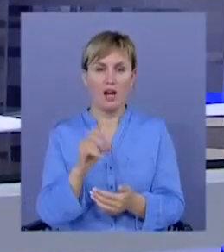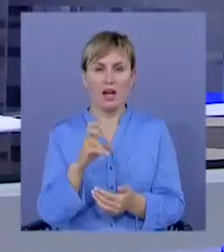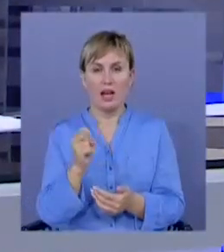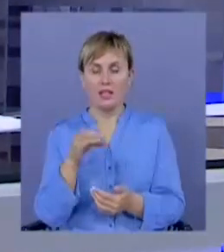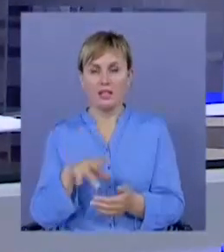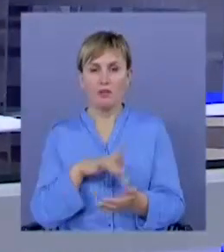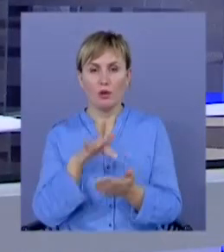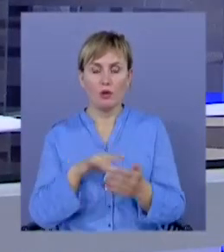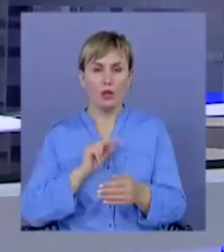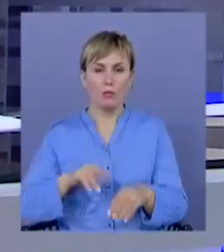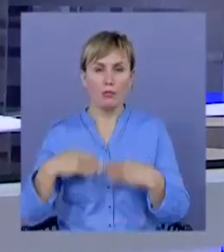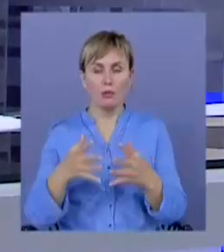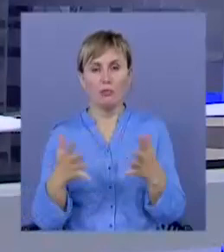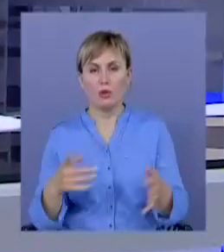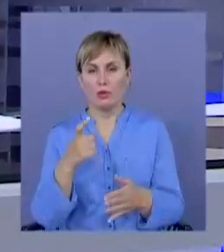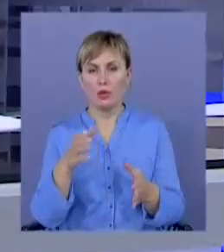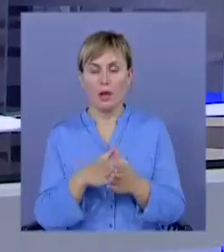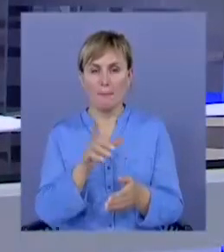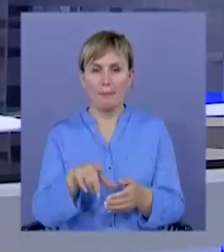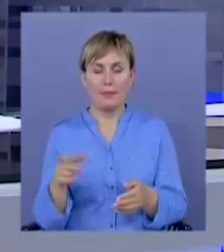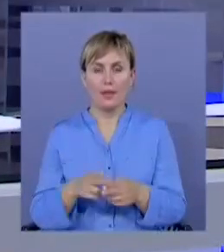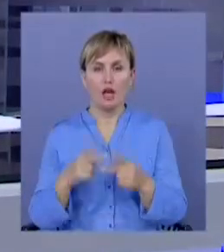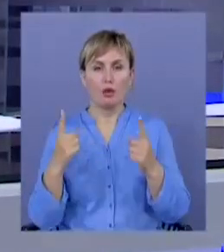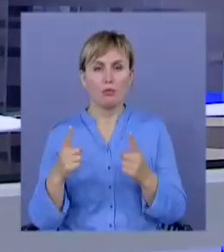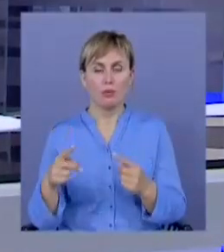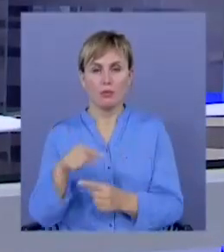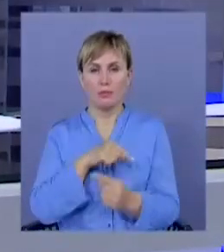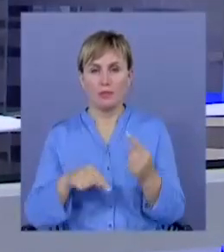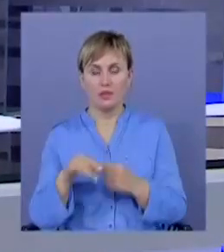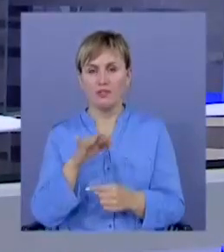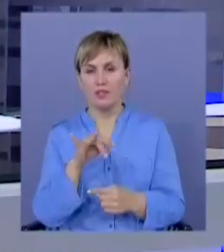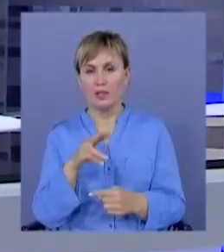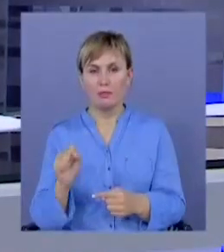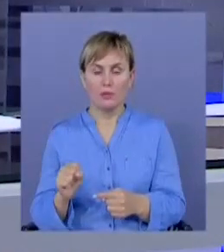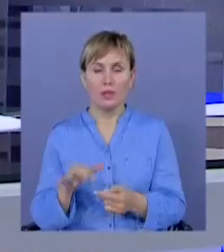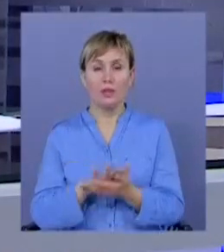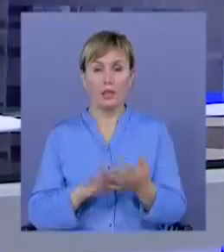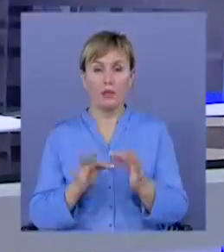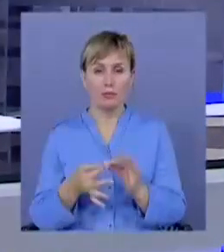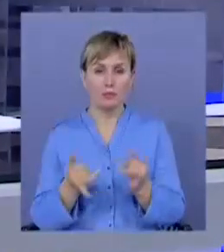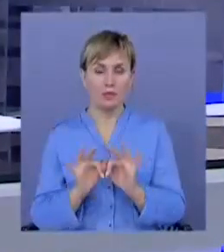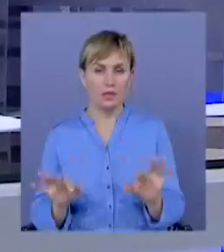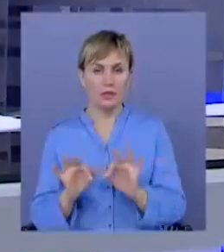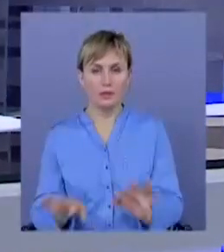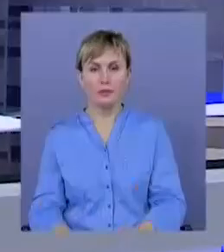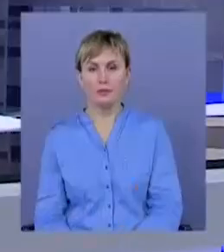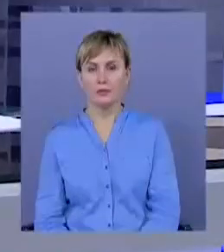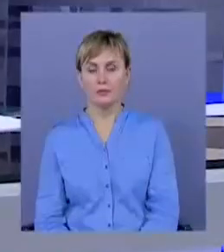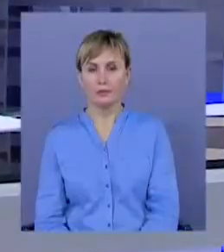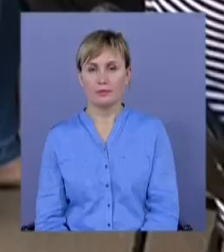городе. Работу предлагали более 100 компаний. Это крупные предприятия и фирмы. О ситуации на бирже труда расскажет Элиза